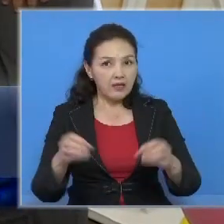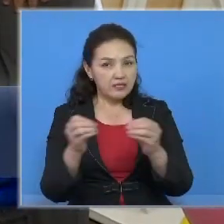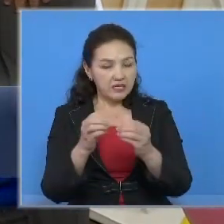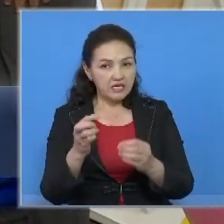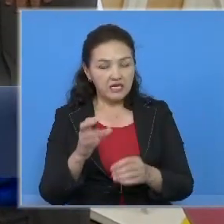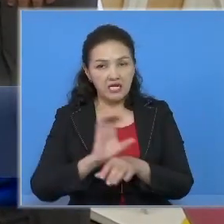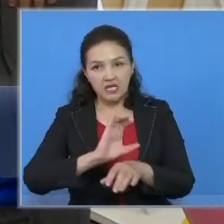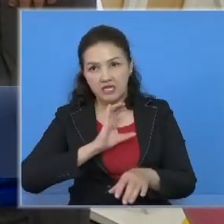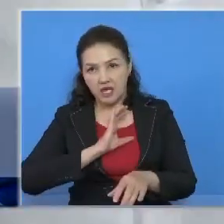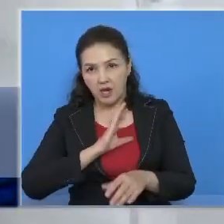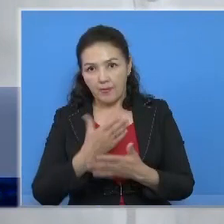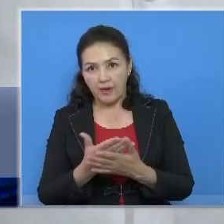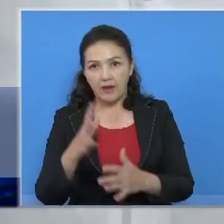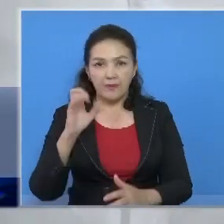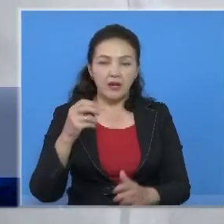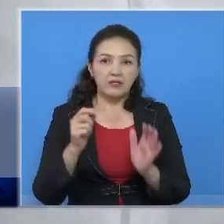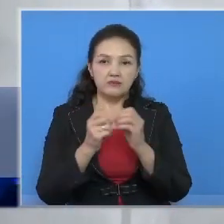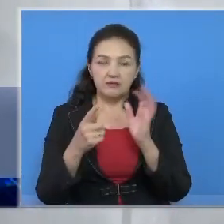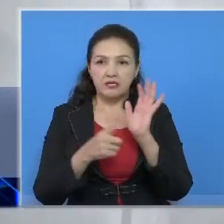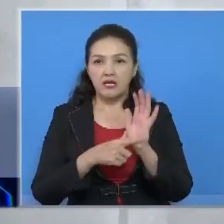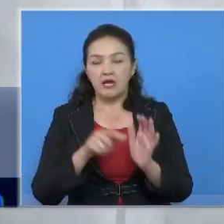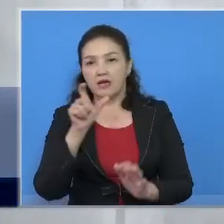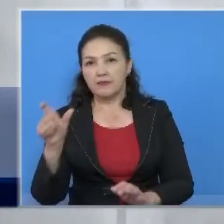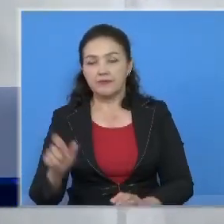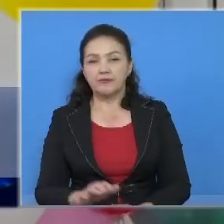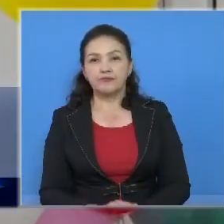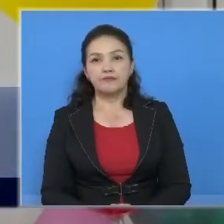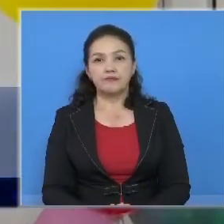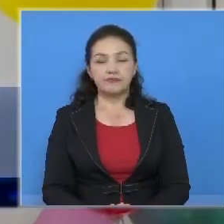Гранты свои проекты представили 517 кандидатов